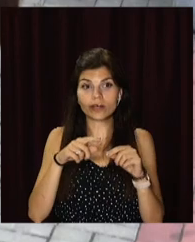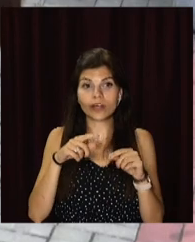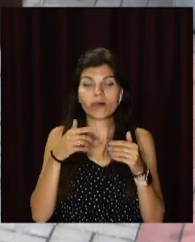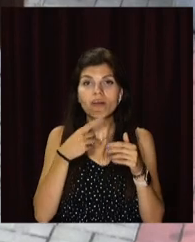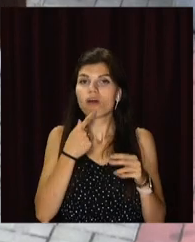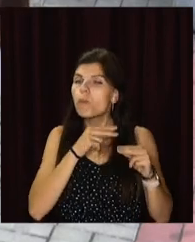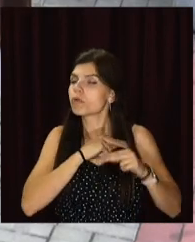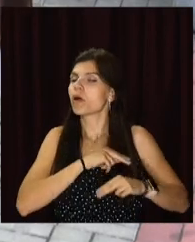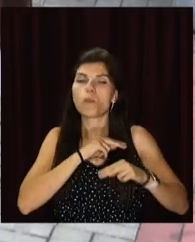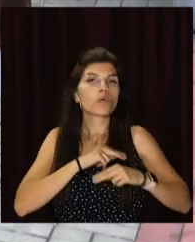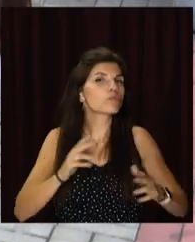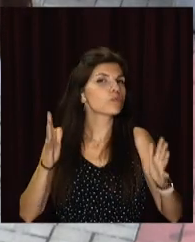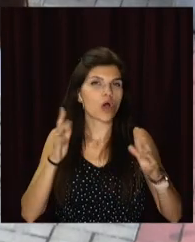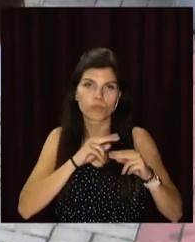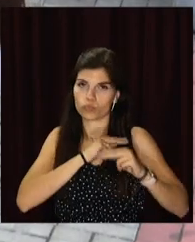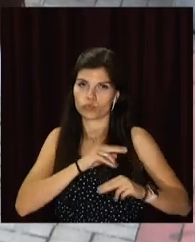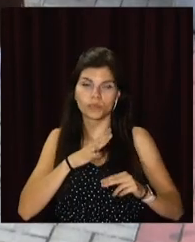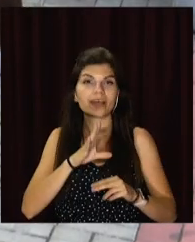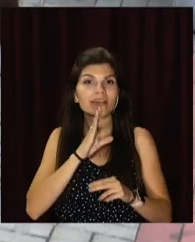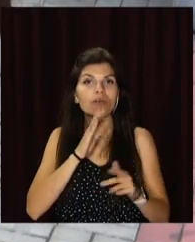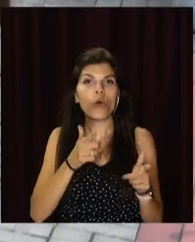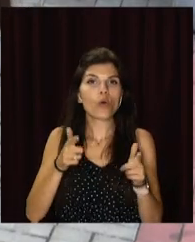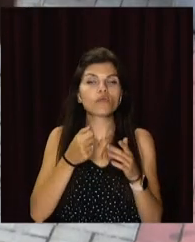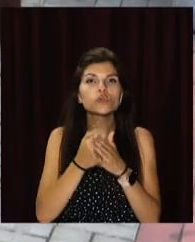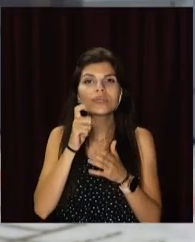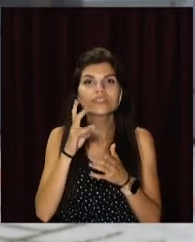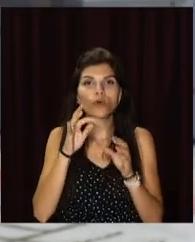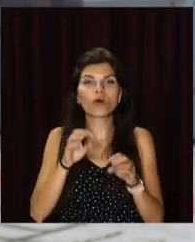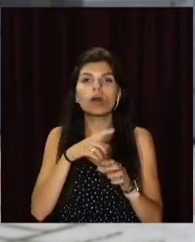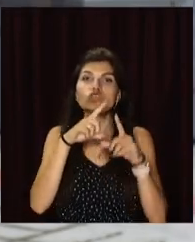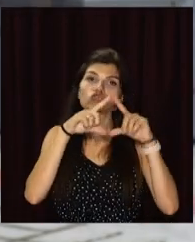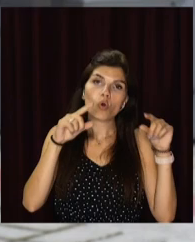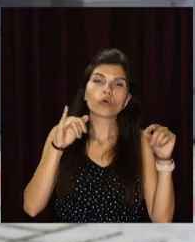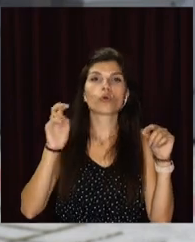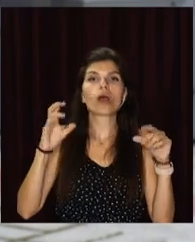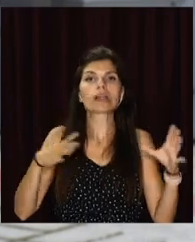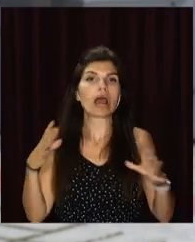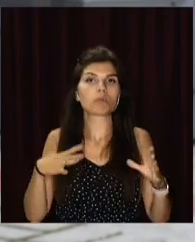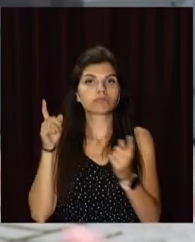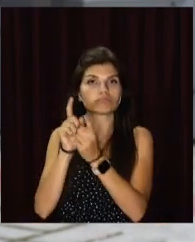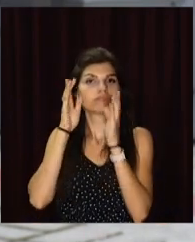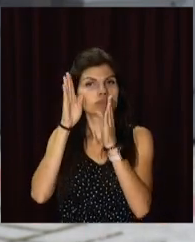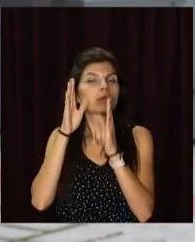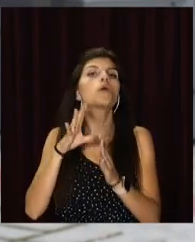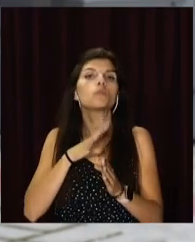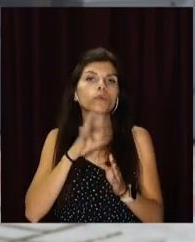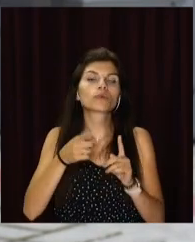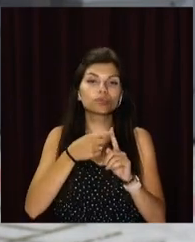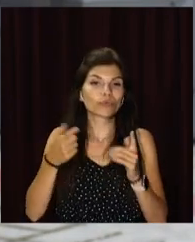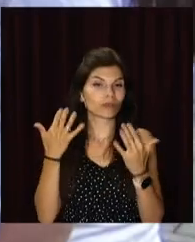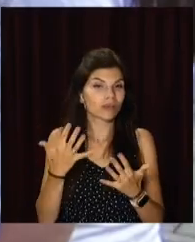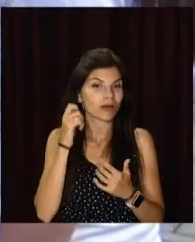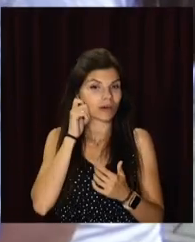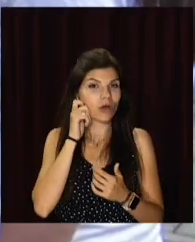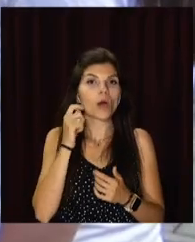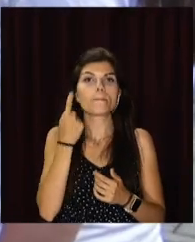праця, праця і ще раз праця. Дівчина готувалася до тесту в школі, паралельно ходила до репетитора, а ще відвідувала протягом кількох